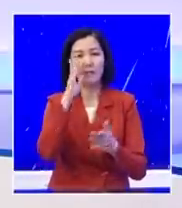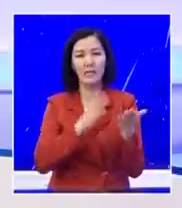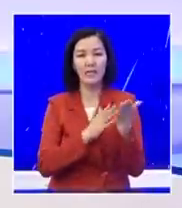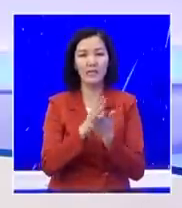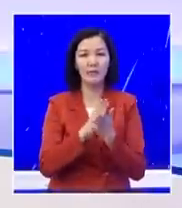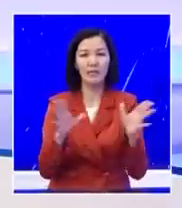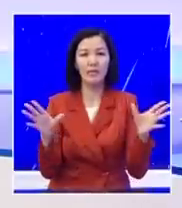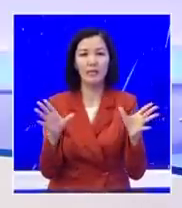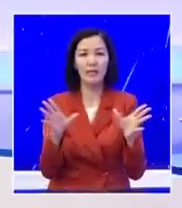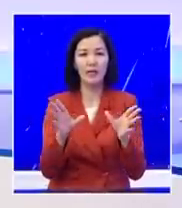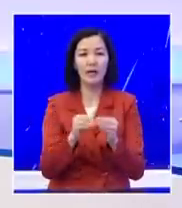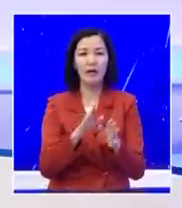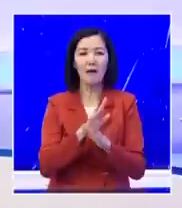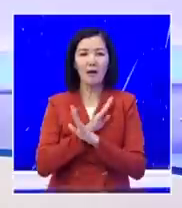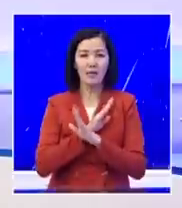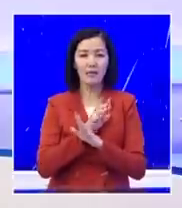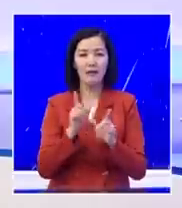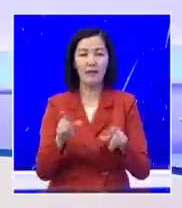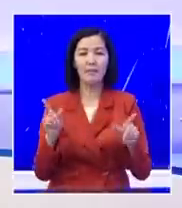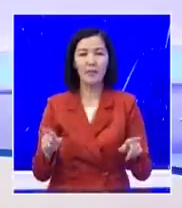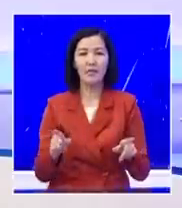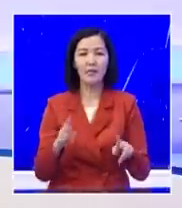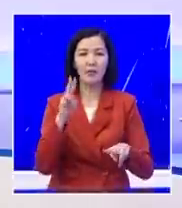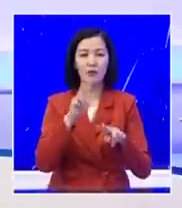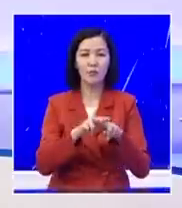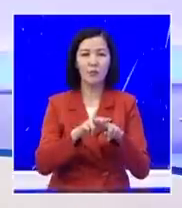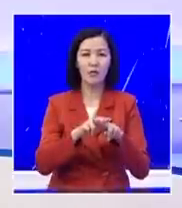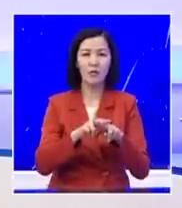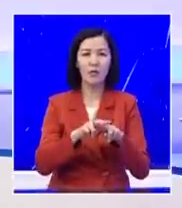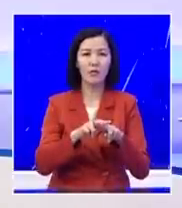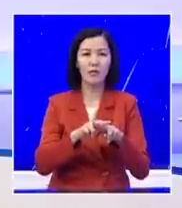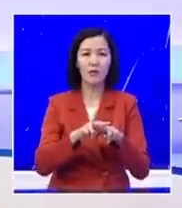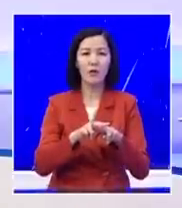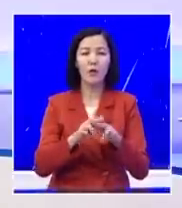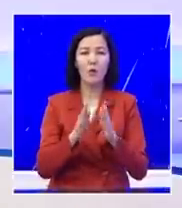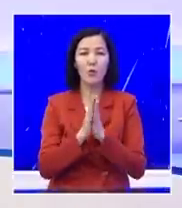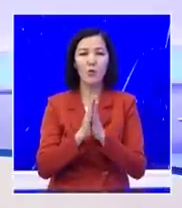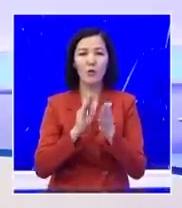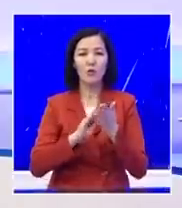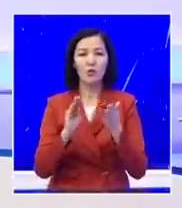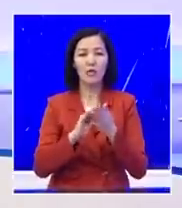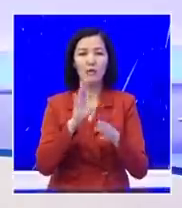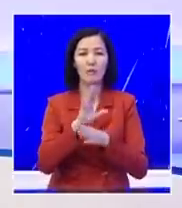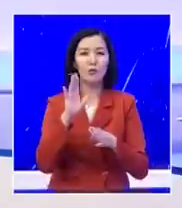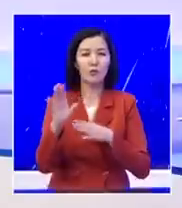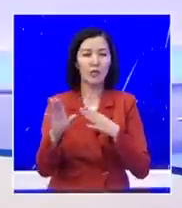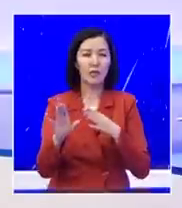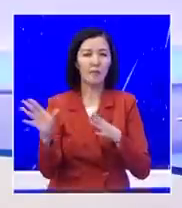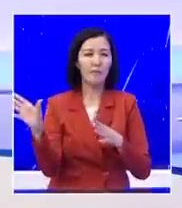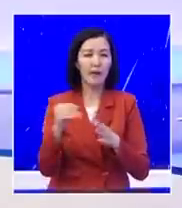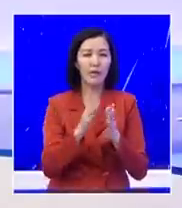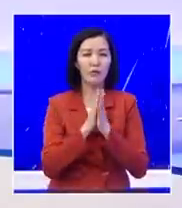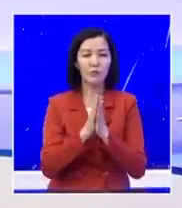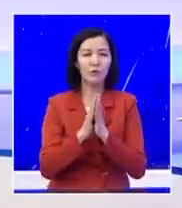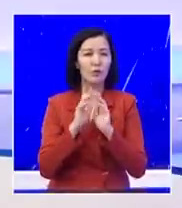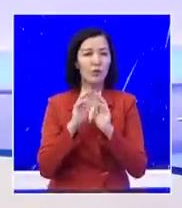қызметкерлермен қоса қайтыс болған адамдар және түрмеде жазасын өтеушінің атынан да өтініш кеп түскен. Әрине, олардың бәрінің